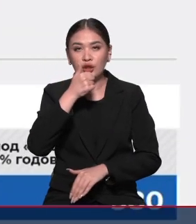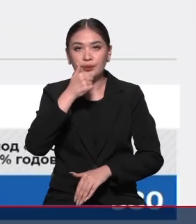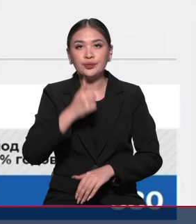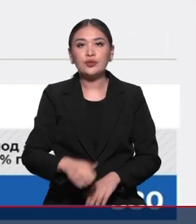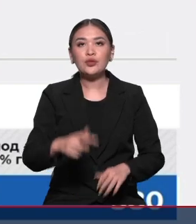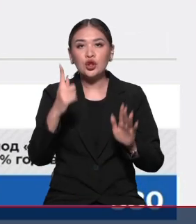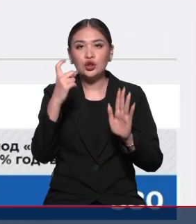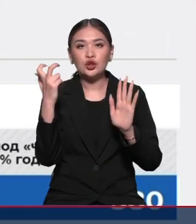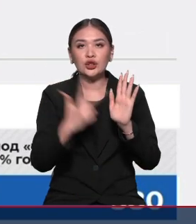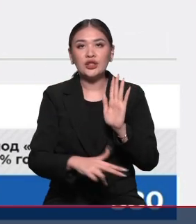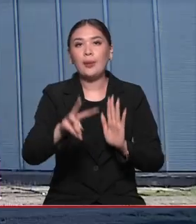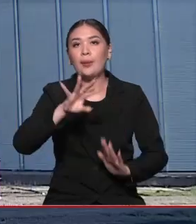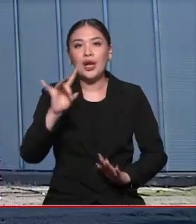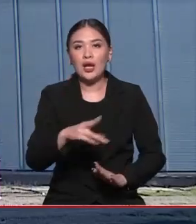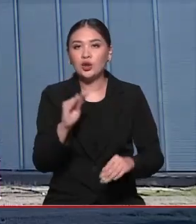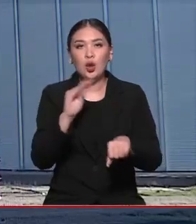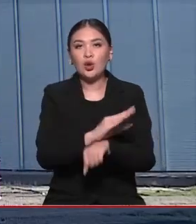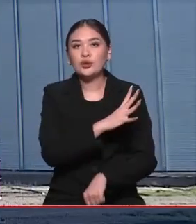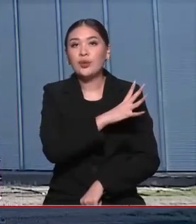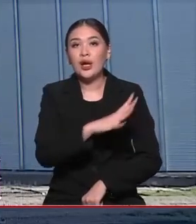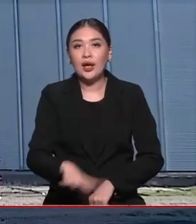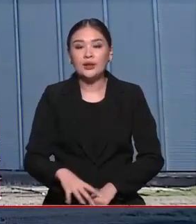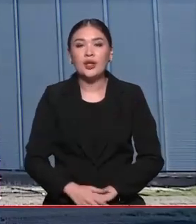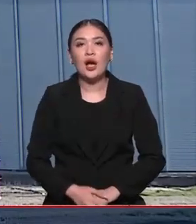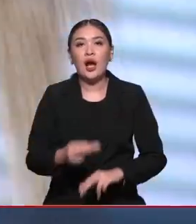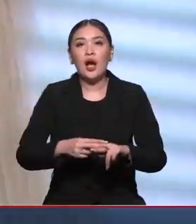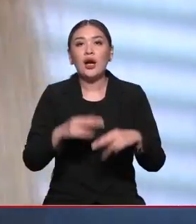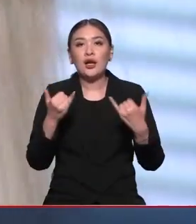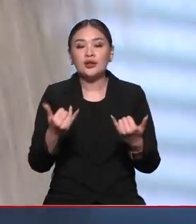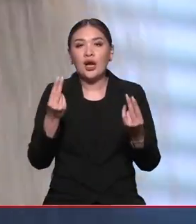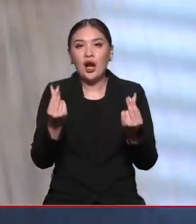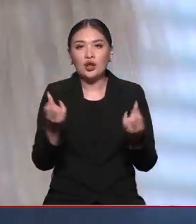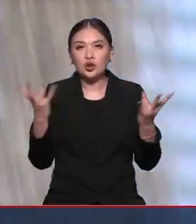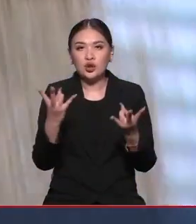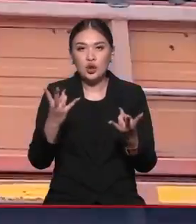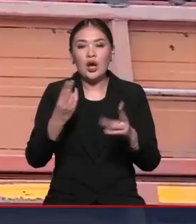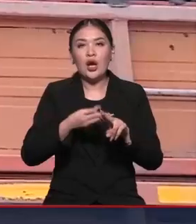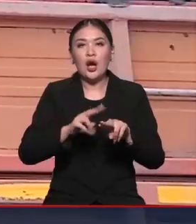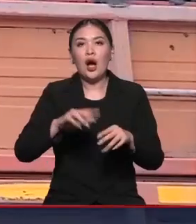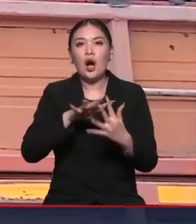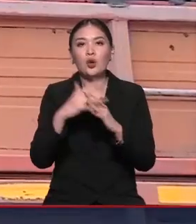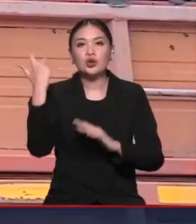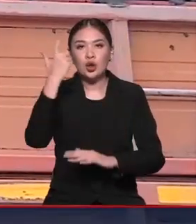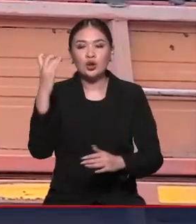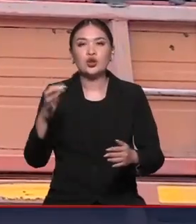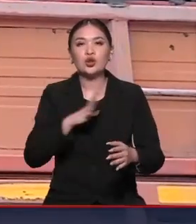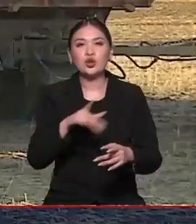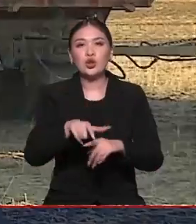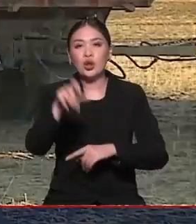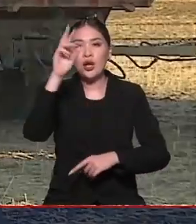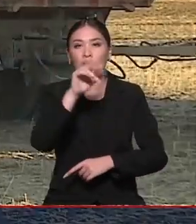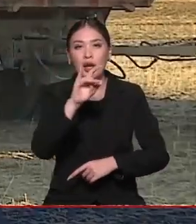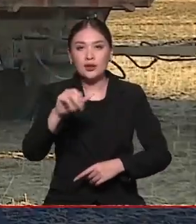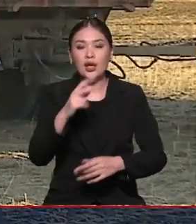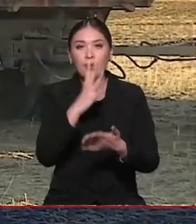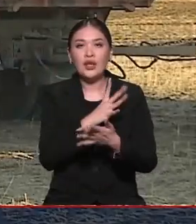180 миллиард теңгеден аспаған. Яғни қаражат бар, тек қауқар қажет. Ауыл шаруашылығы өнімінің көлемі жол картасын іске асыру сапасына